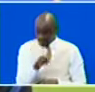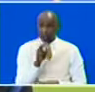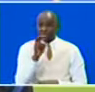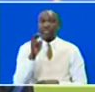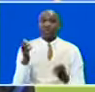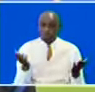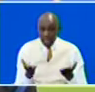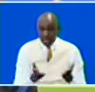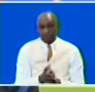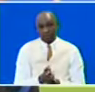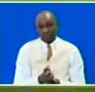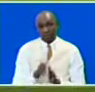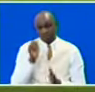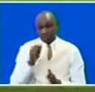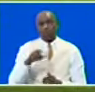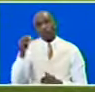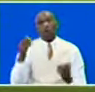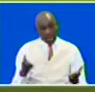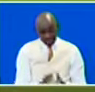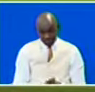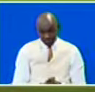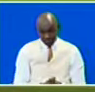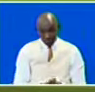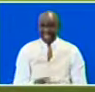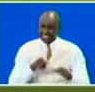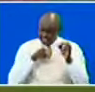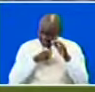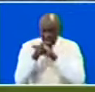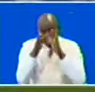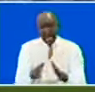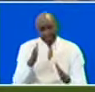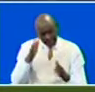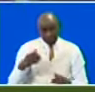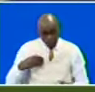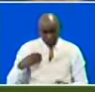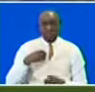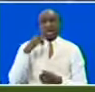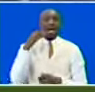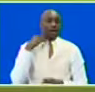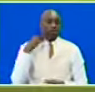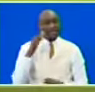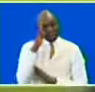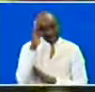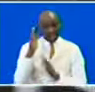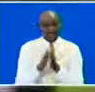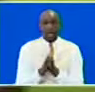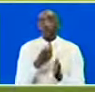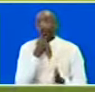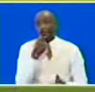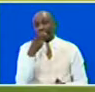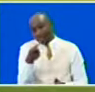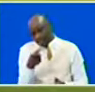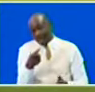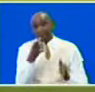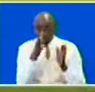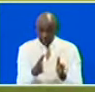where we'll go. Mshambulizi Masud Juma wa Kariobangi Sharks, Ernest Wendo wa Gor Mahia na Jackson